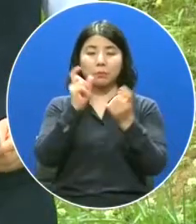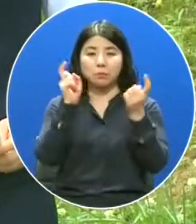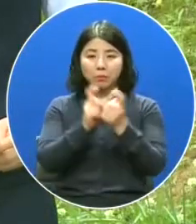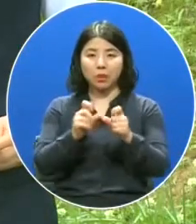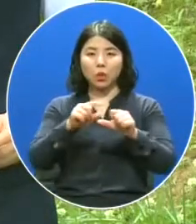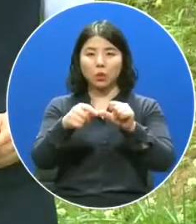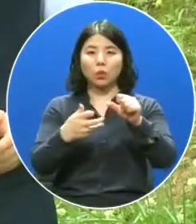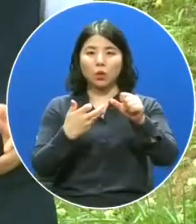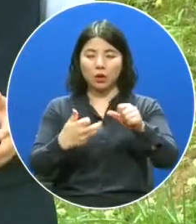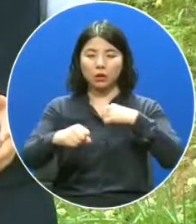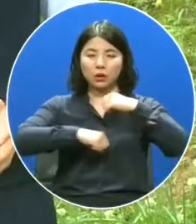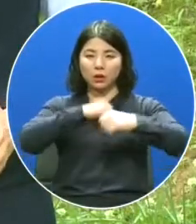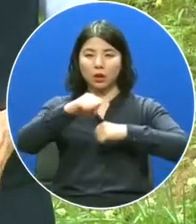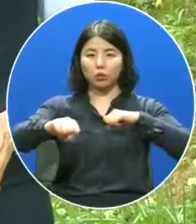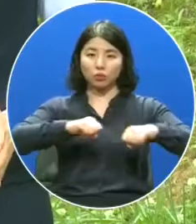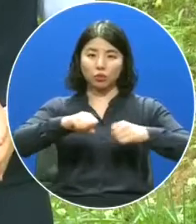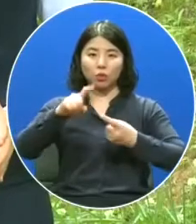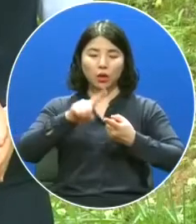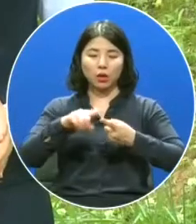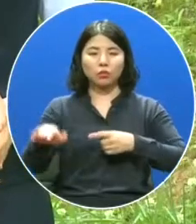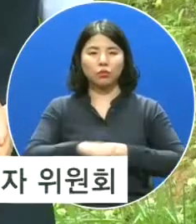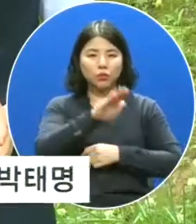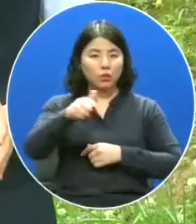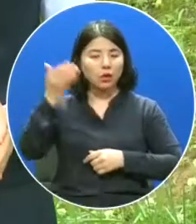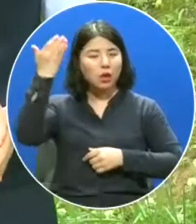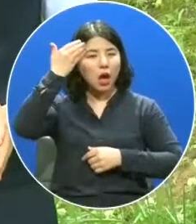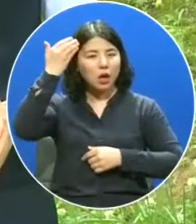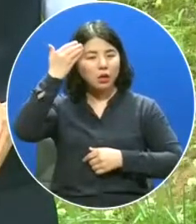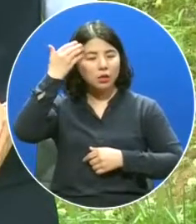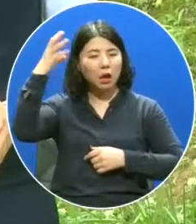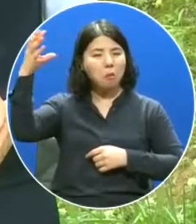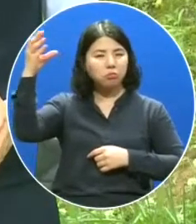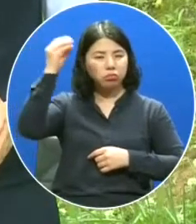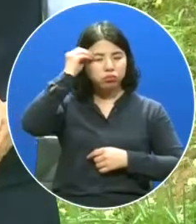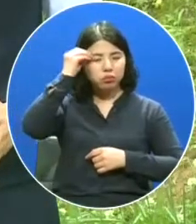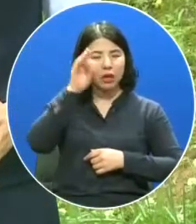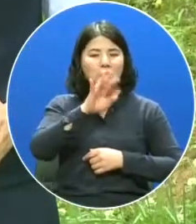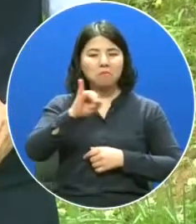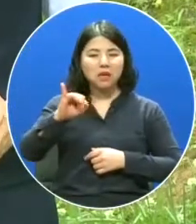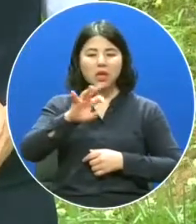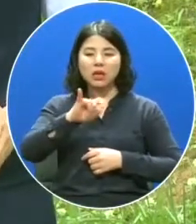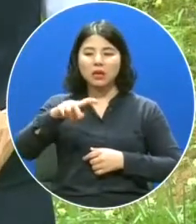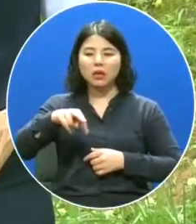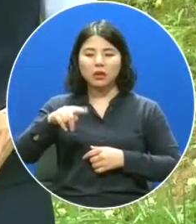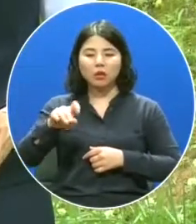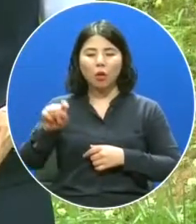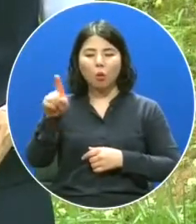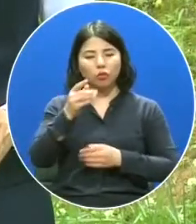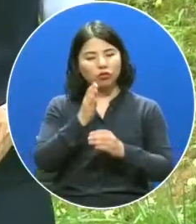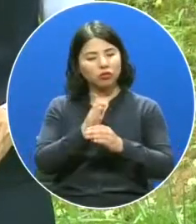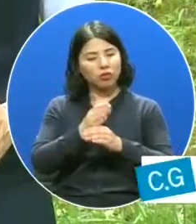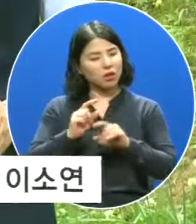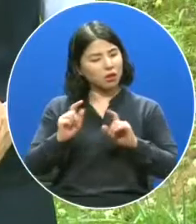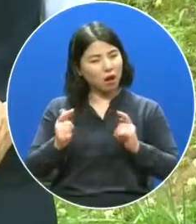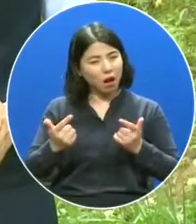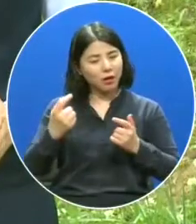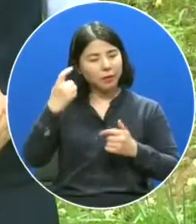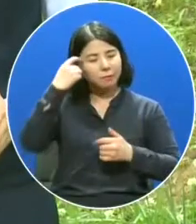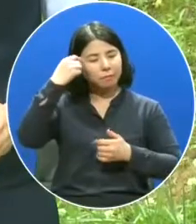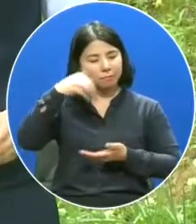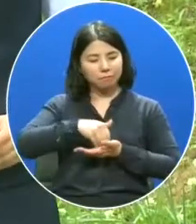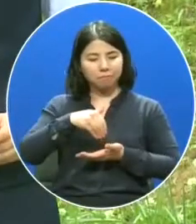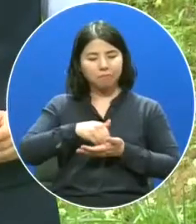40주년을 맞은 5.18 민주화운동에 대한 우리의 인식이 무지와 비이성 사이의 어딘가에 머물고 있는 것은